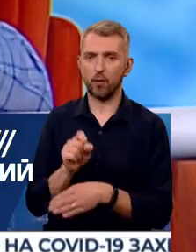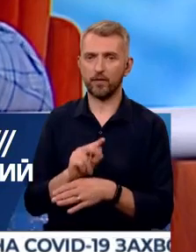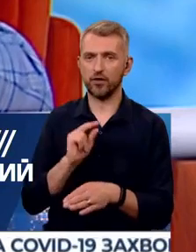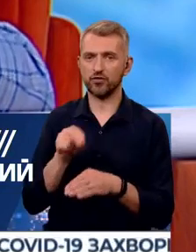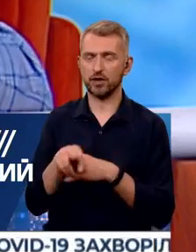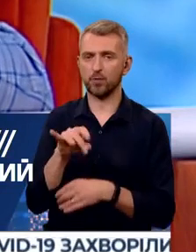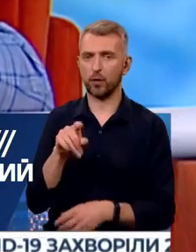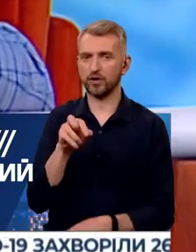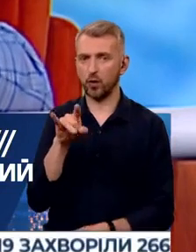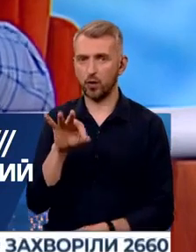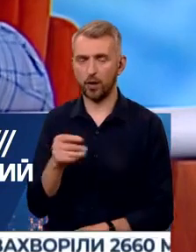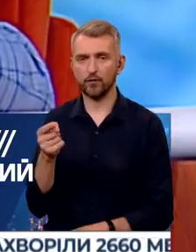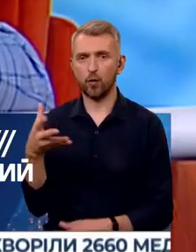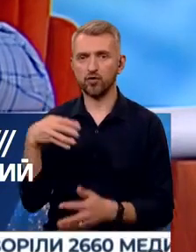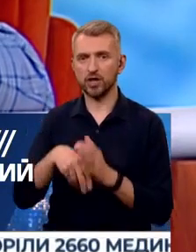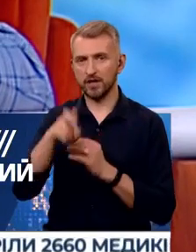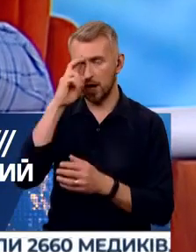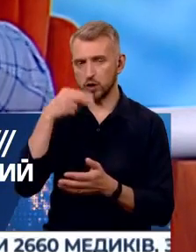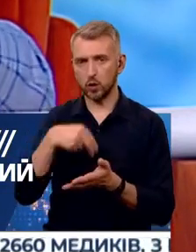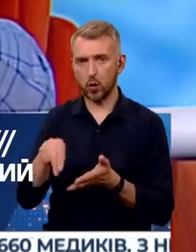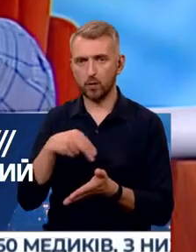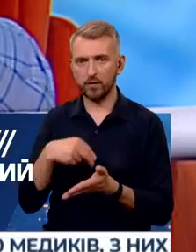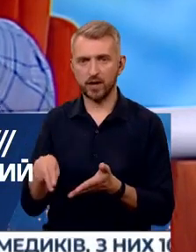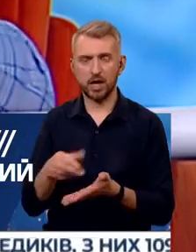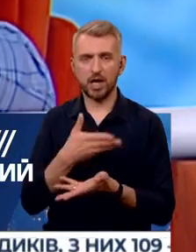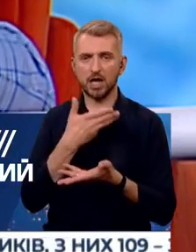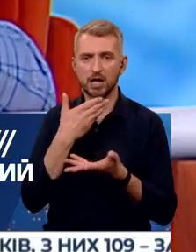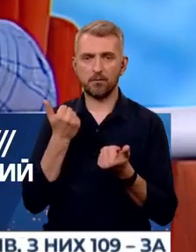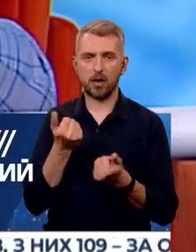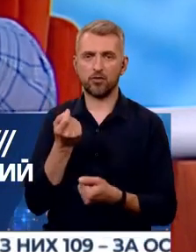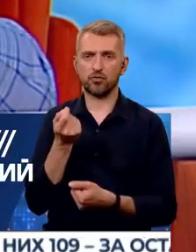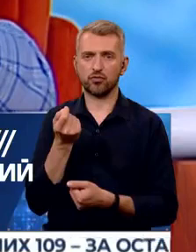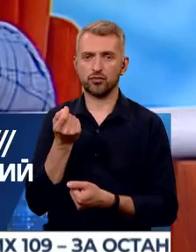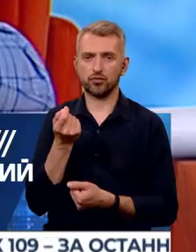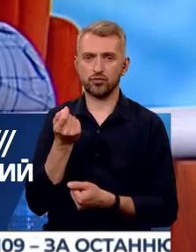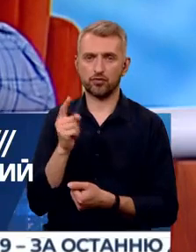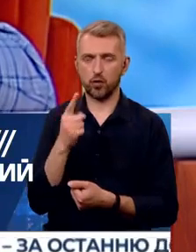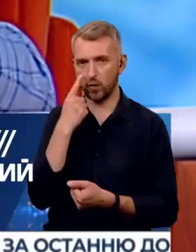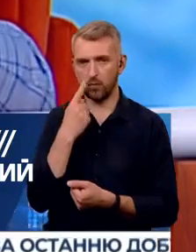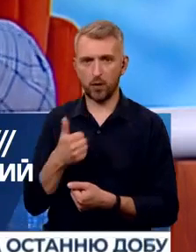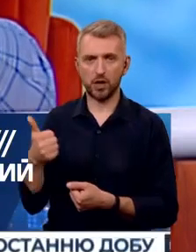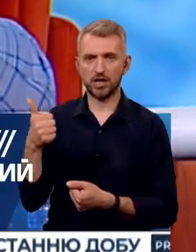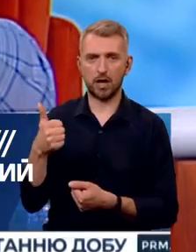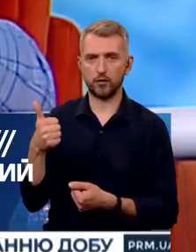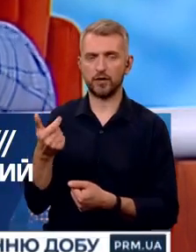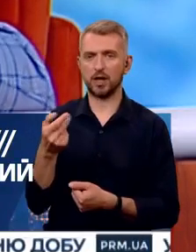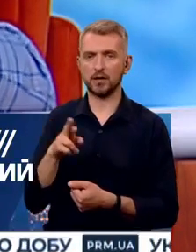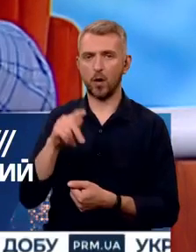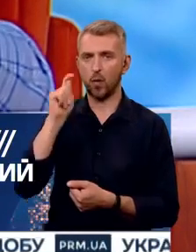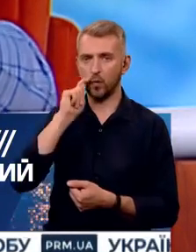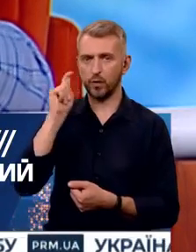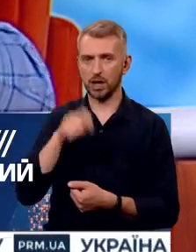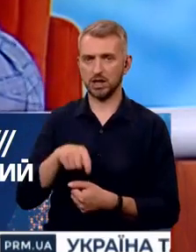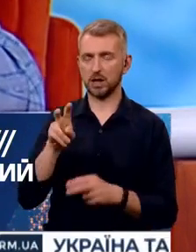через ProZorro, в тому числі держзакупівель, не має жодної пріоритетності для